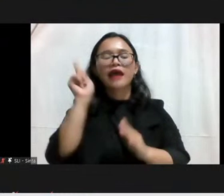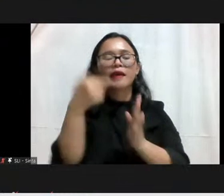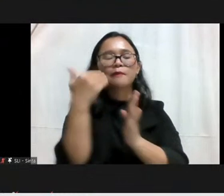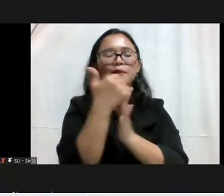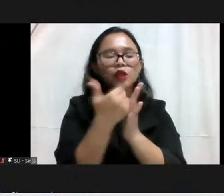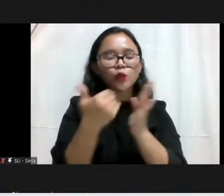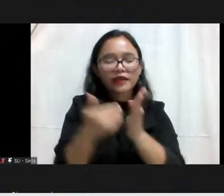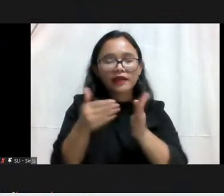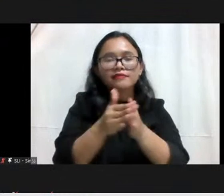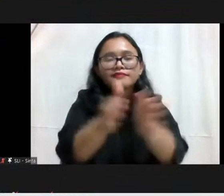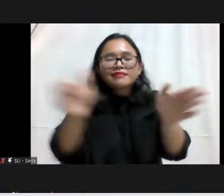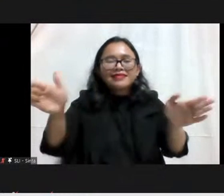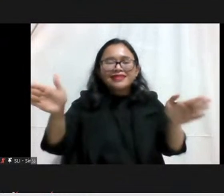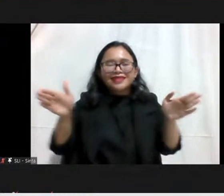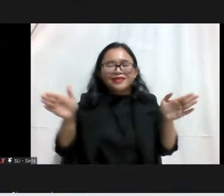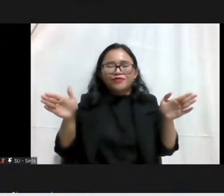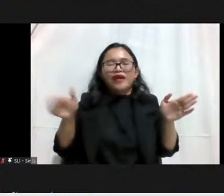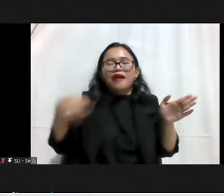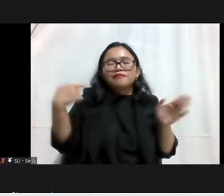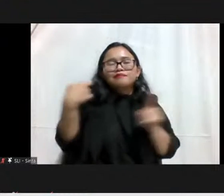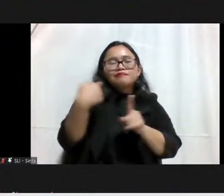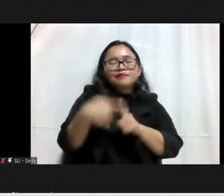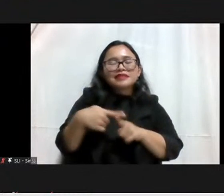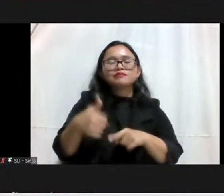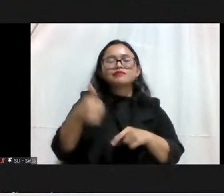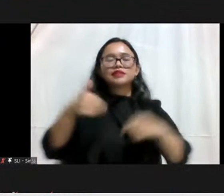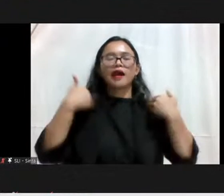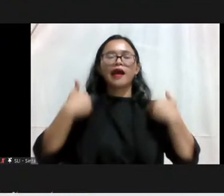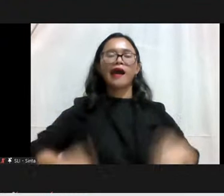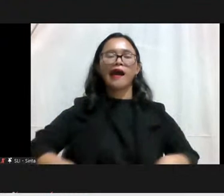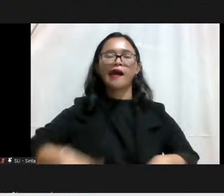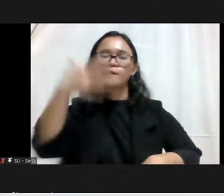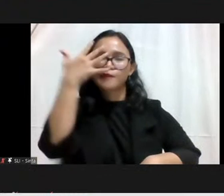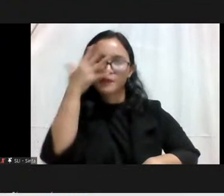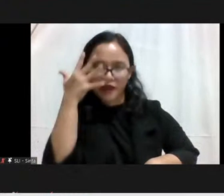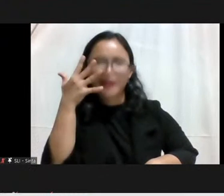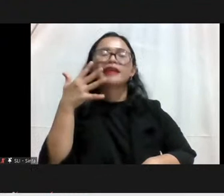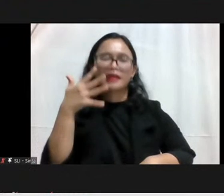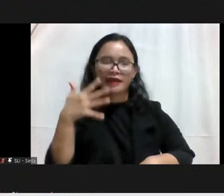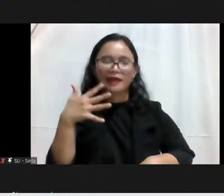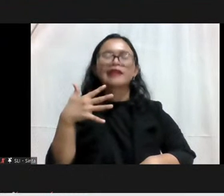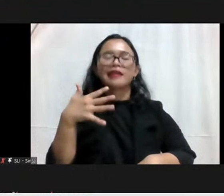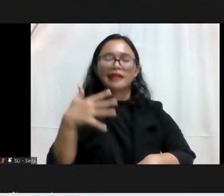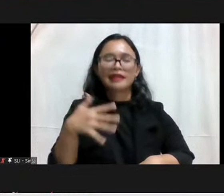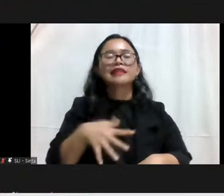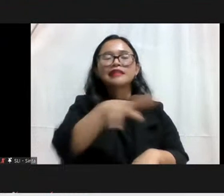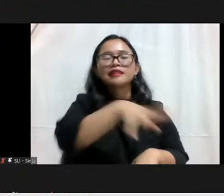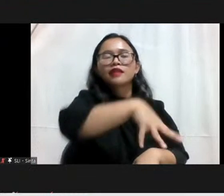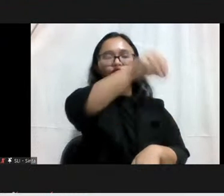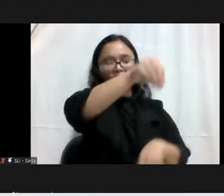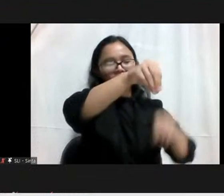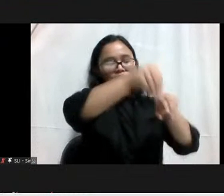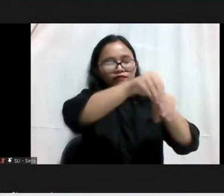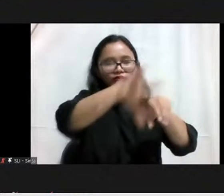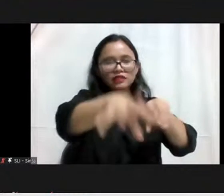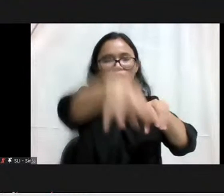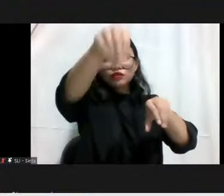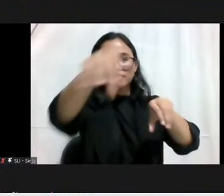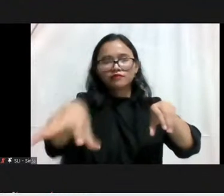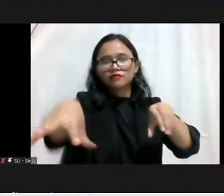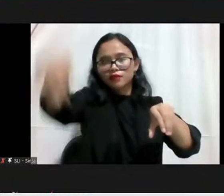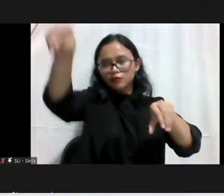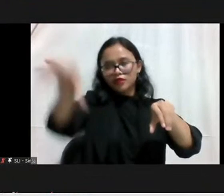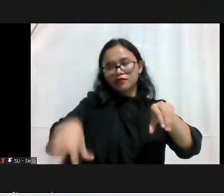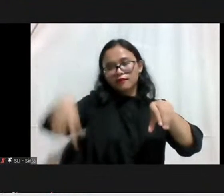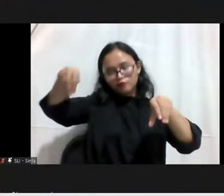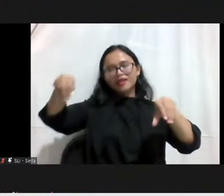partisipatif dan lebih lebih polisentrik lebih terdesentralisasi di daerah-daerah yang kedua tantangan kedua dan yang ini berkaitan